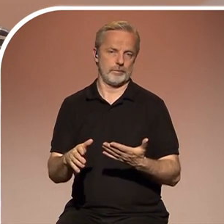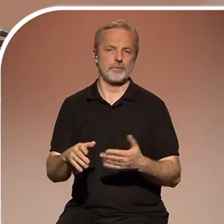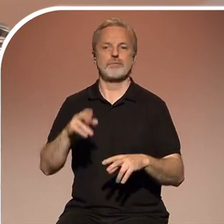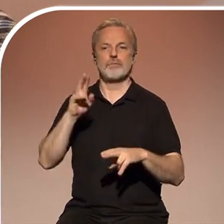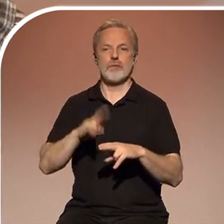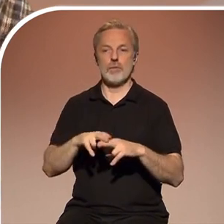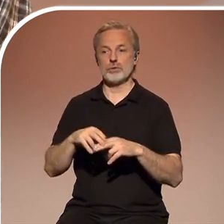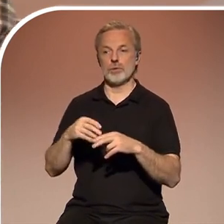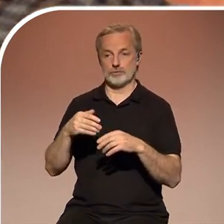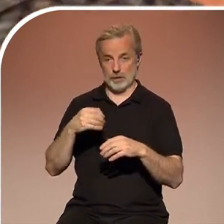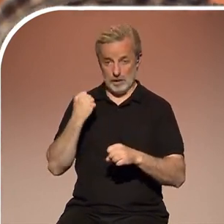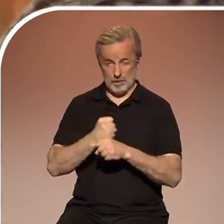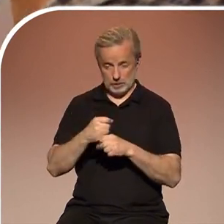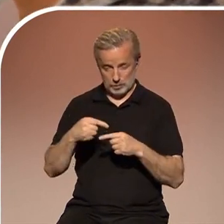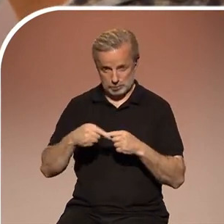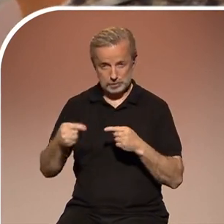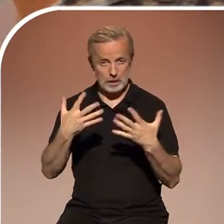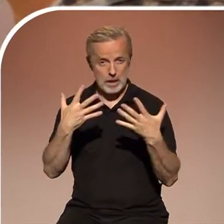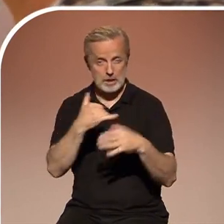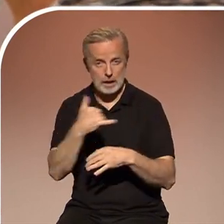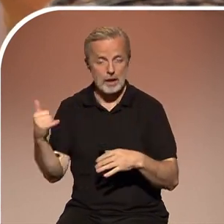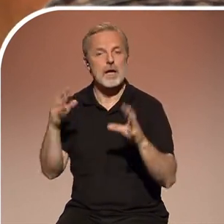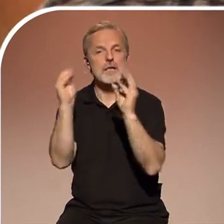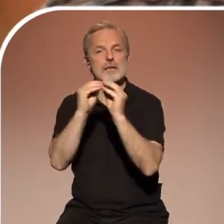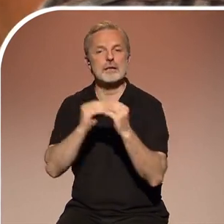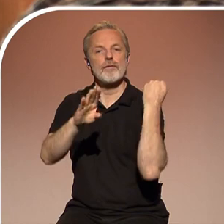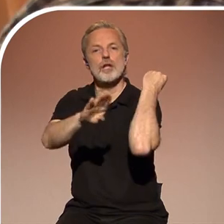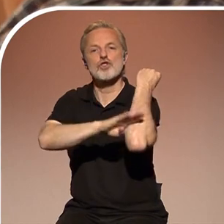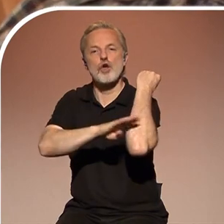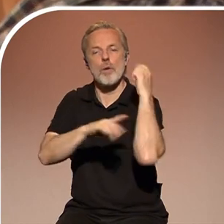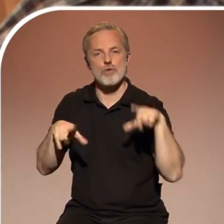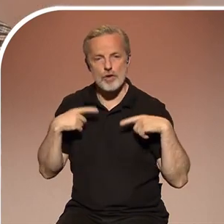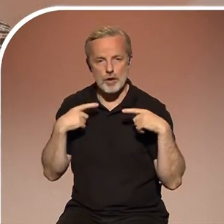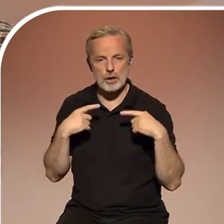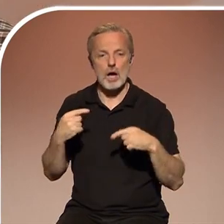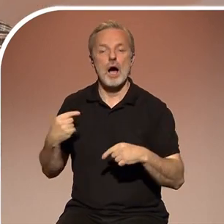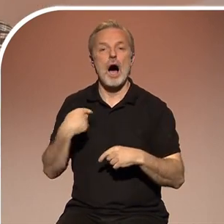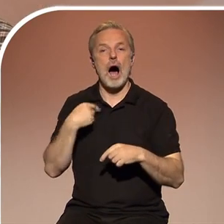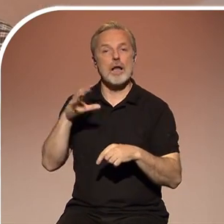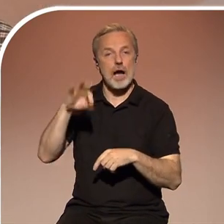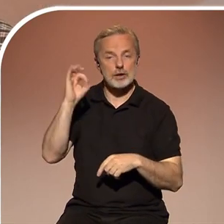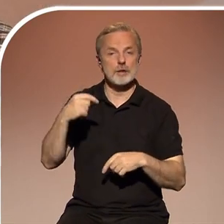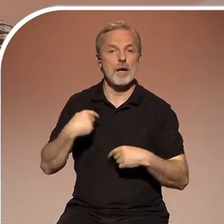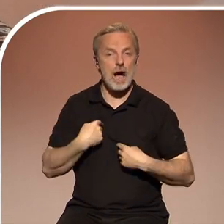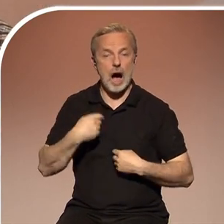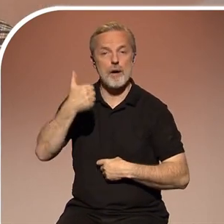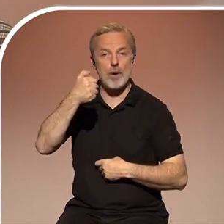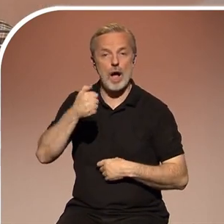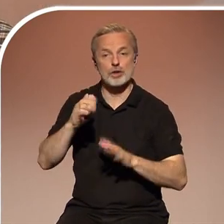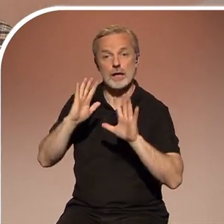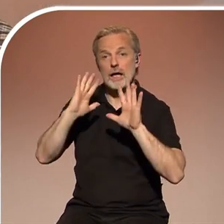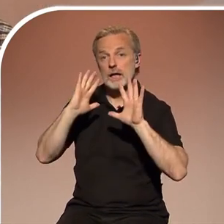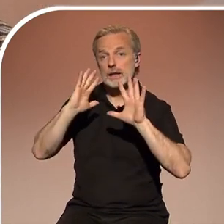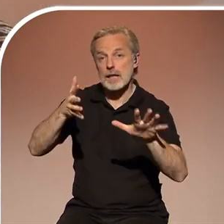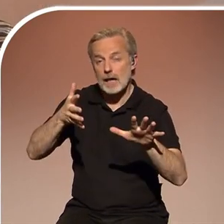10 letech jsme si nechali udělat strom života a v tom nám krásně vyšlo, že já jsem vlastně Poláček 10. v řadě a ten rod pochází od roku,